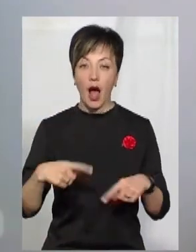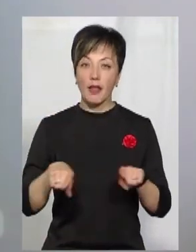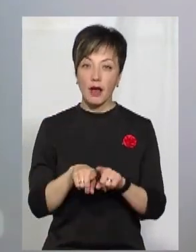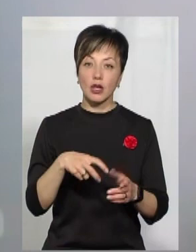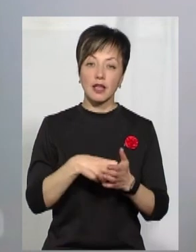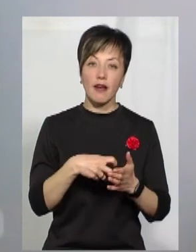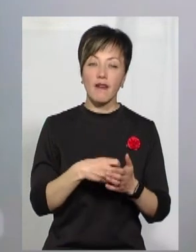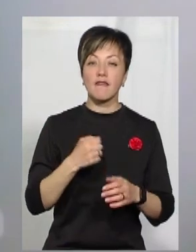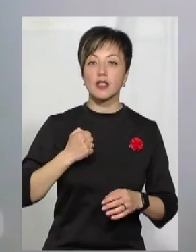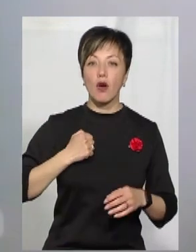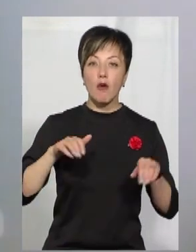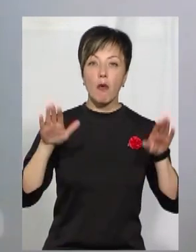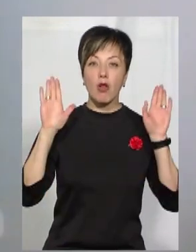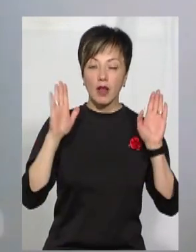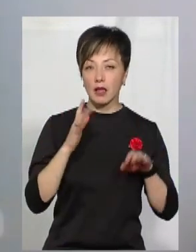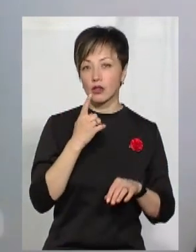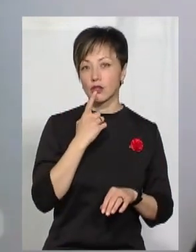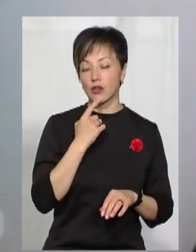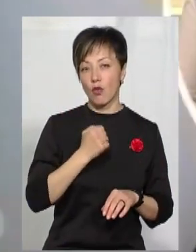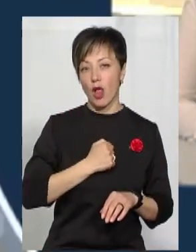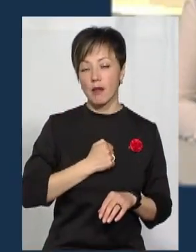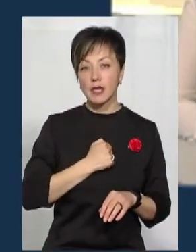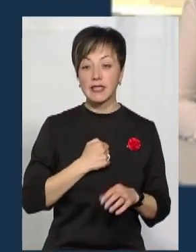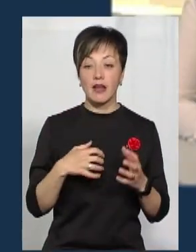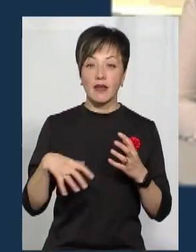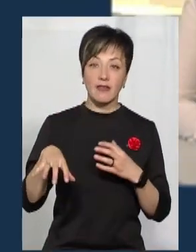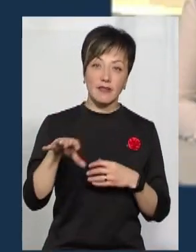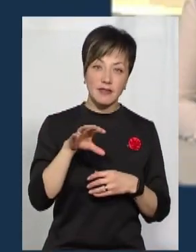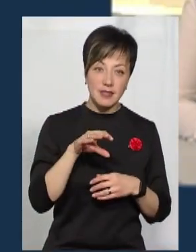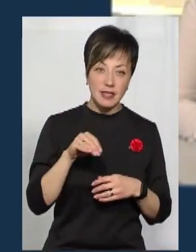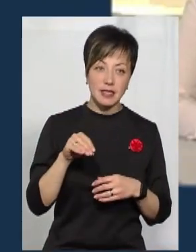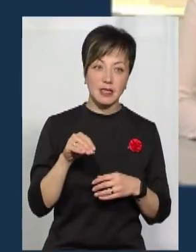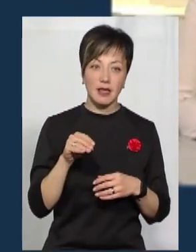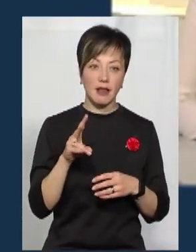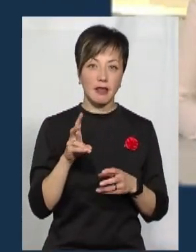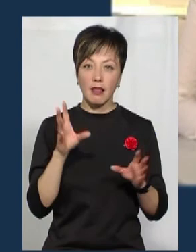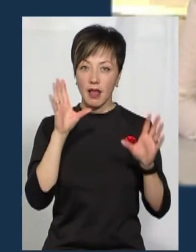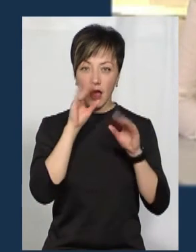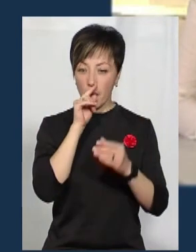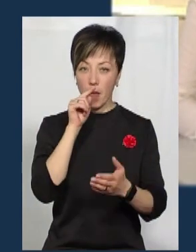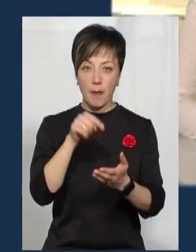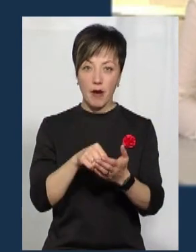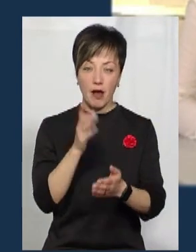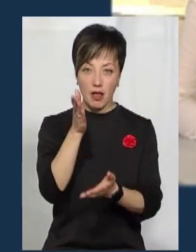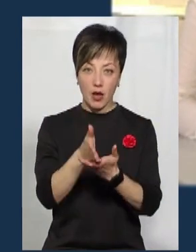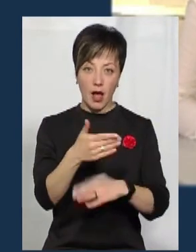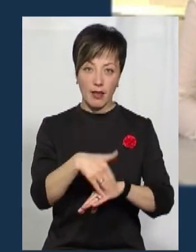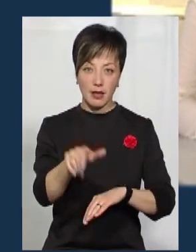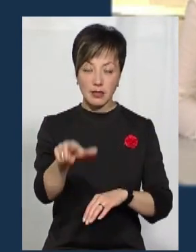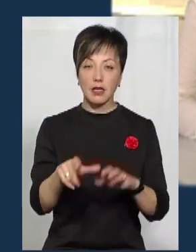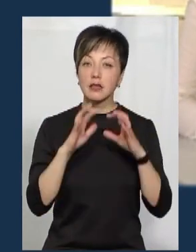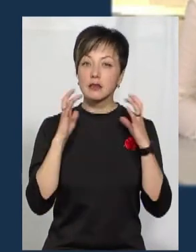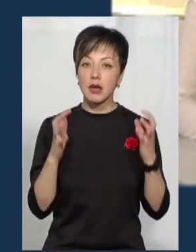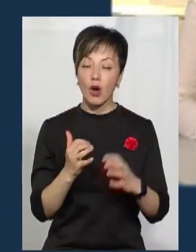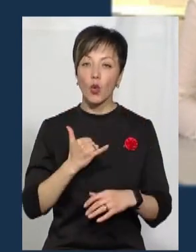листи військовополонених червоноармійців. Вони всі, як ви розумієте, не дійшли до адресата і на сьогодні